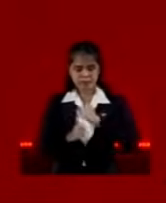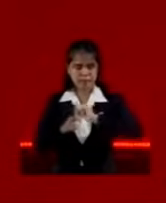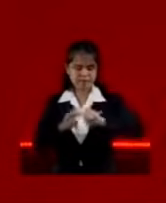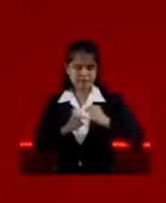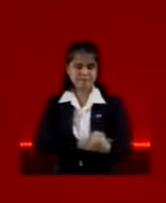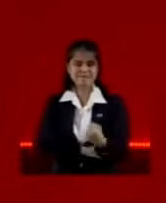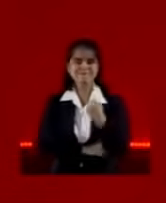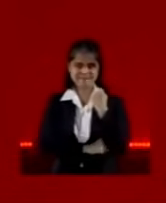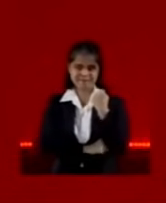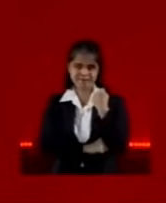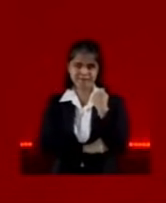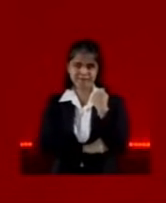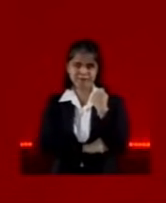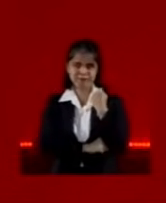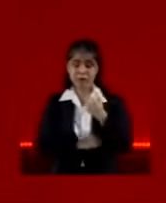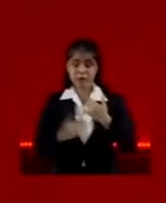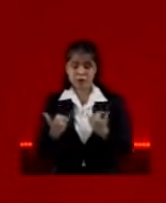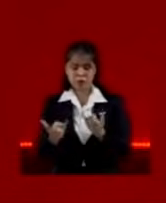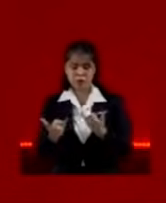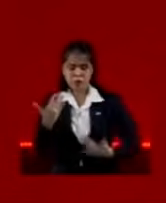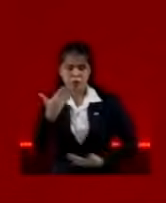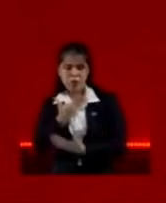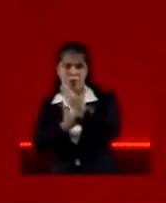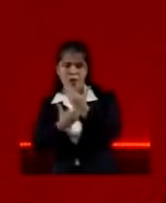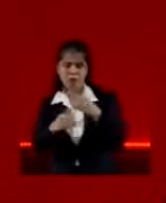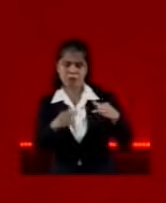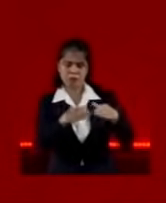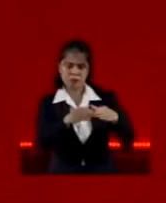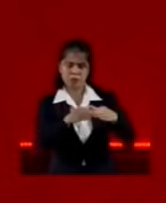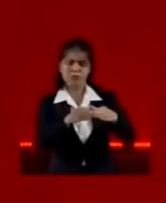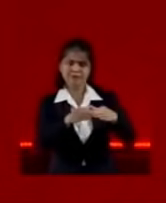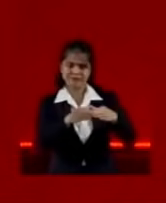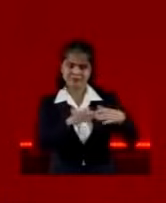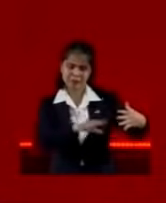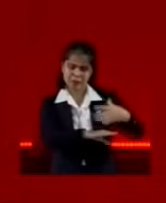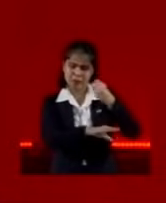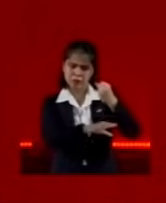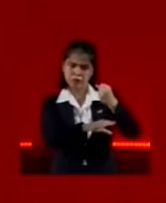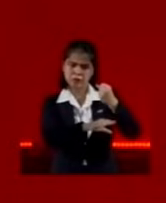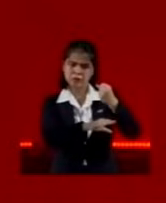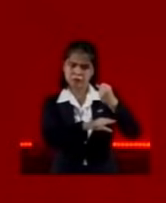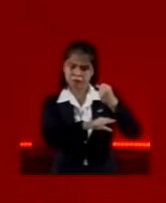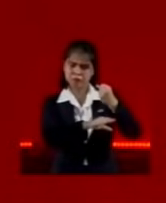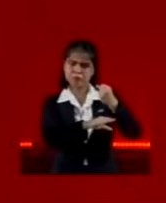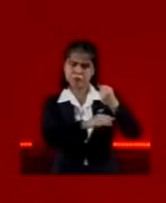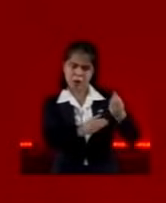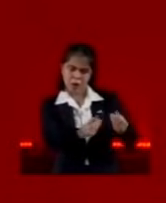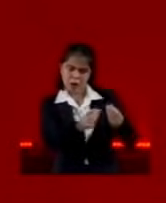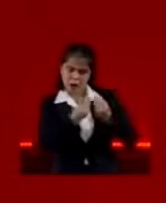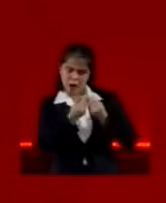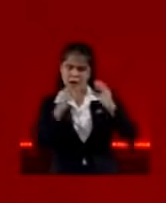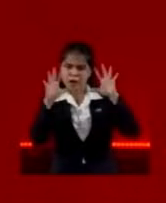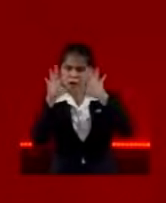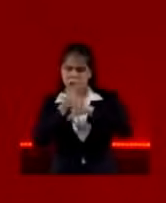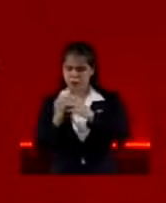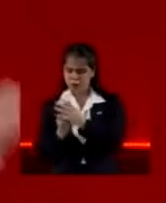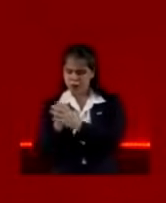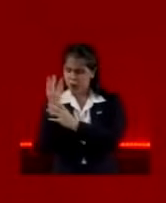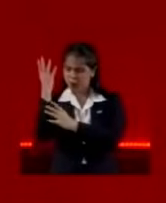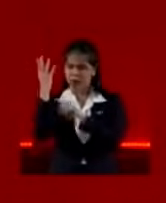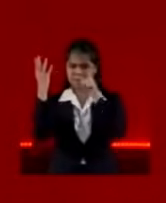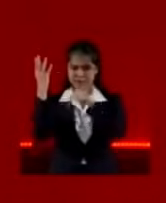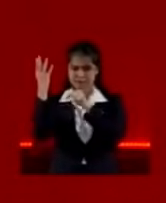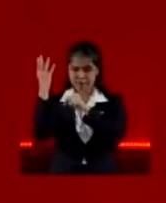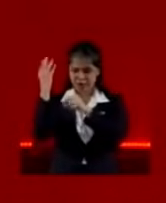แต่แล้วคนเนี่ยอย่าลืมนะครึ่งหนึ่งของครม.เศรษฐาเนี่ยคือคนเดิมที่เป็นรัฐมนตรีมาก่อนแล้ว4ปีนะ ครับ รว